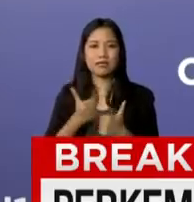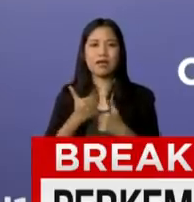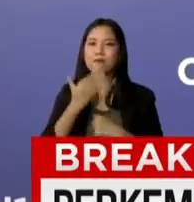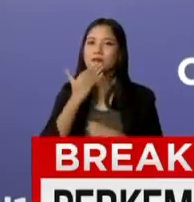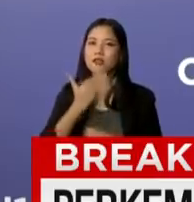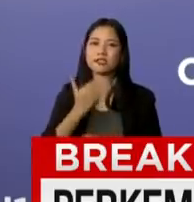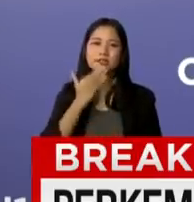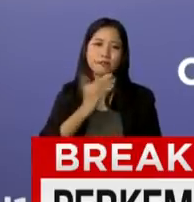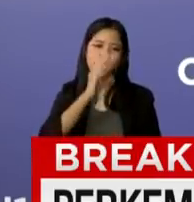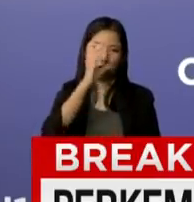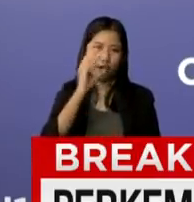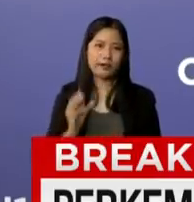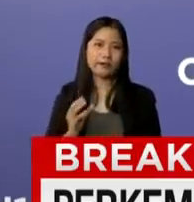selamat sore